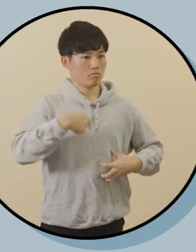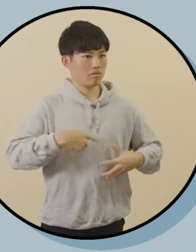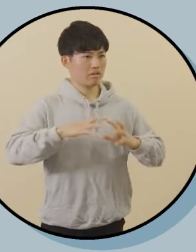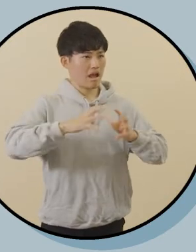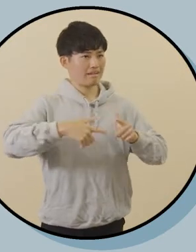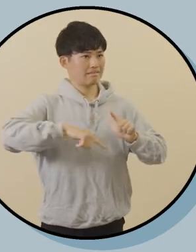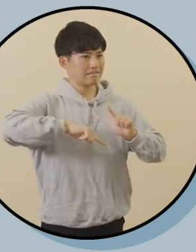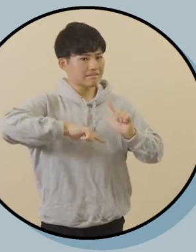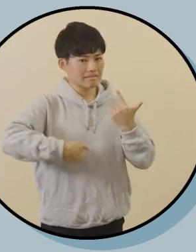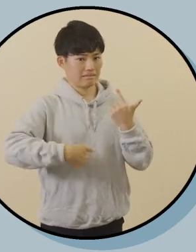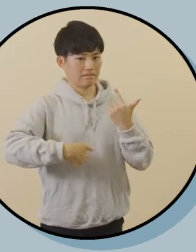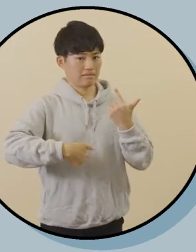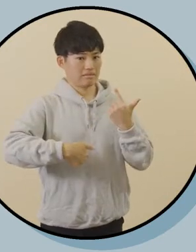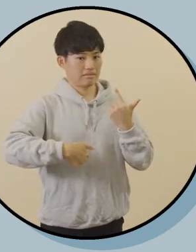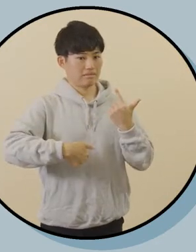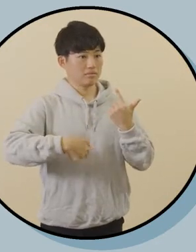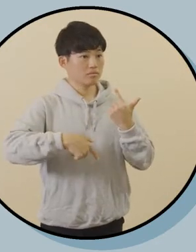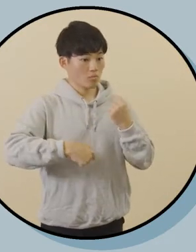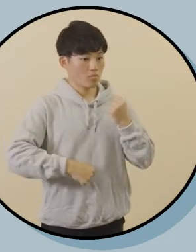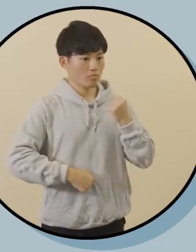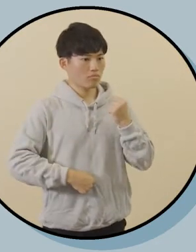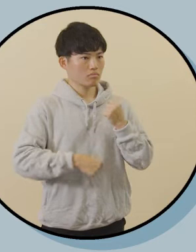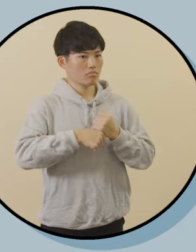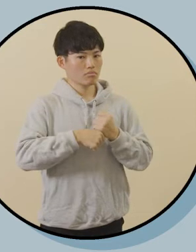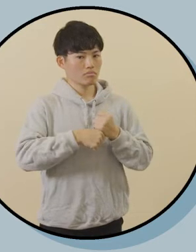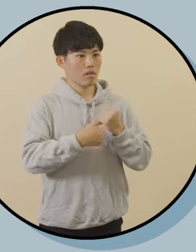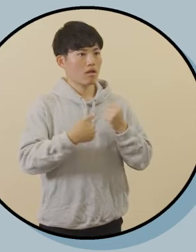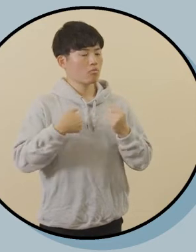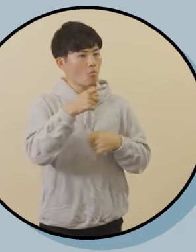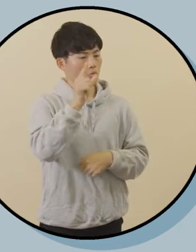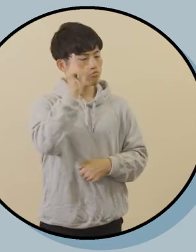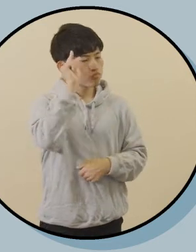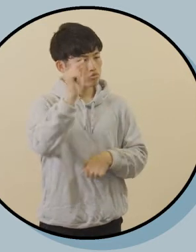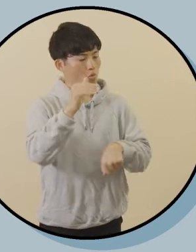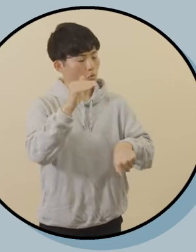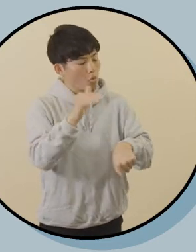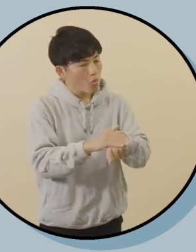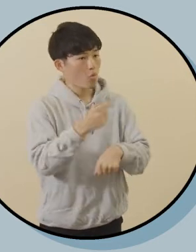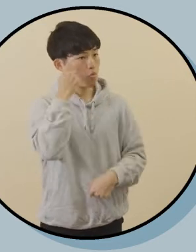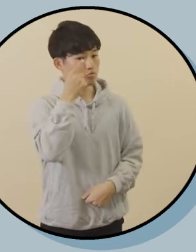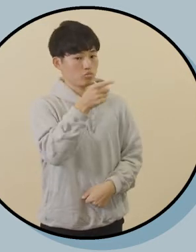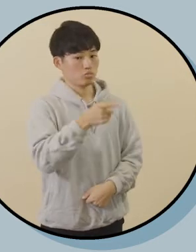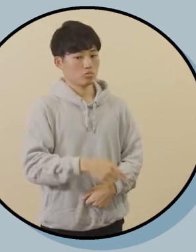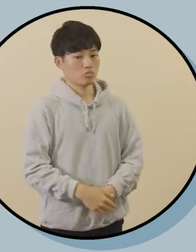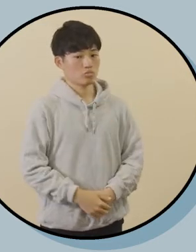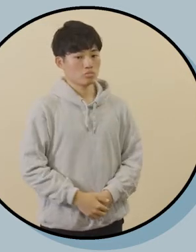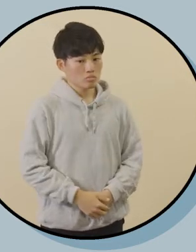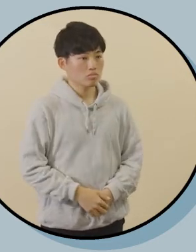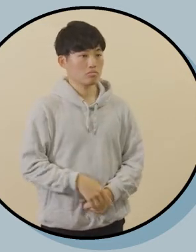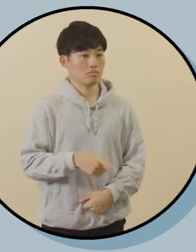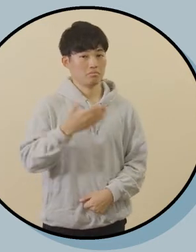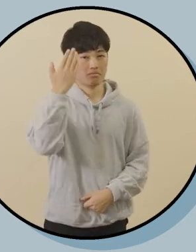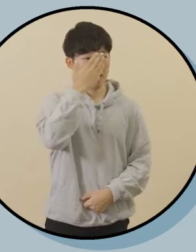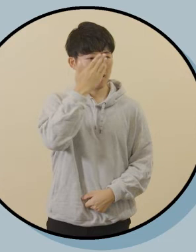体の一部と、このなんかこう目に見えないものたちがこううごめいているかのような異世界みたいなことを接続